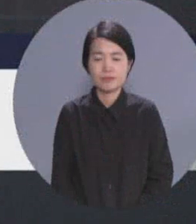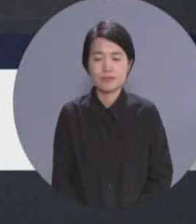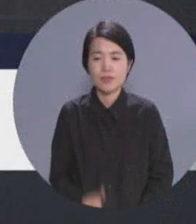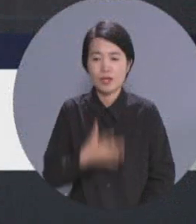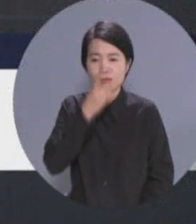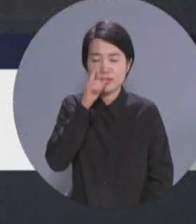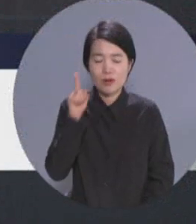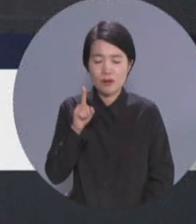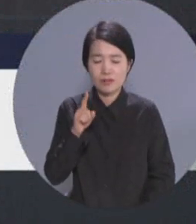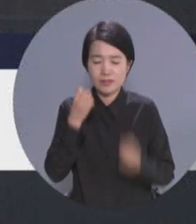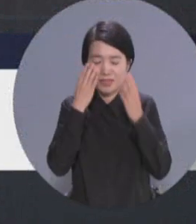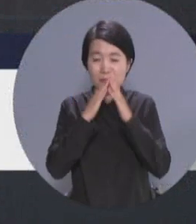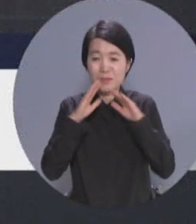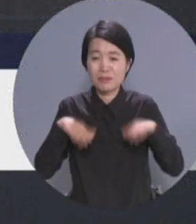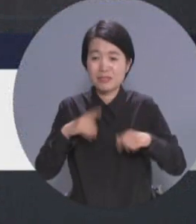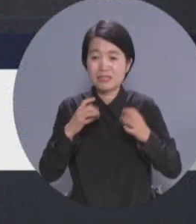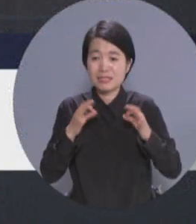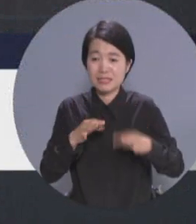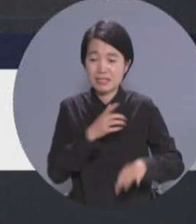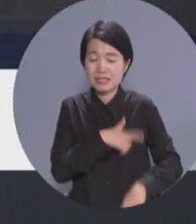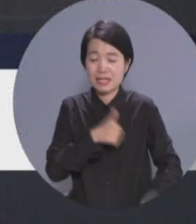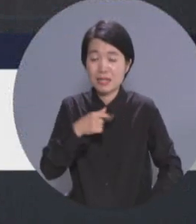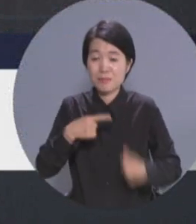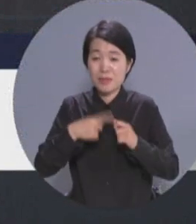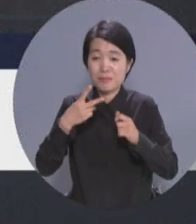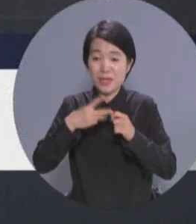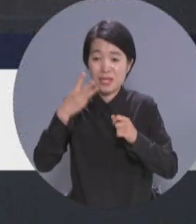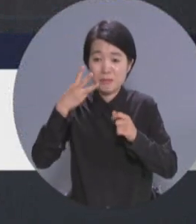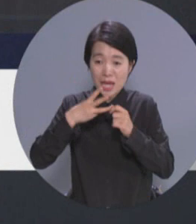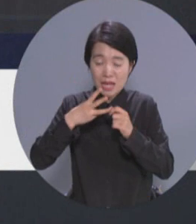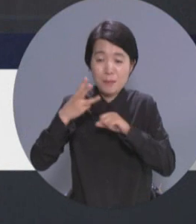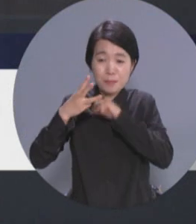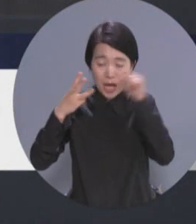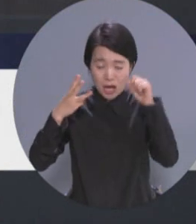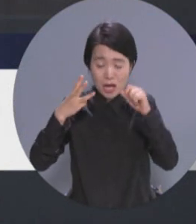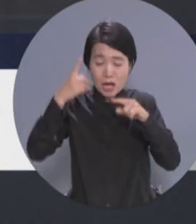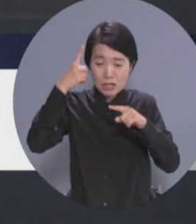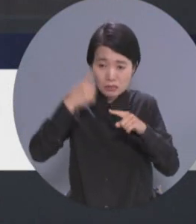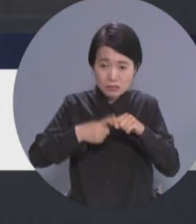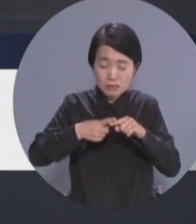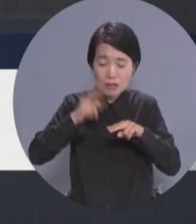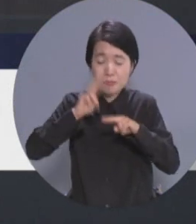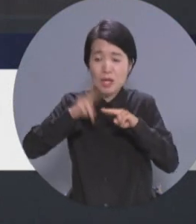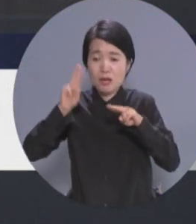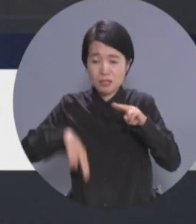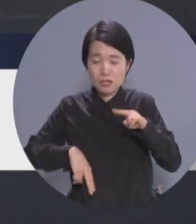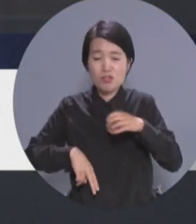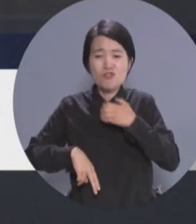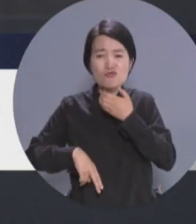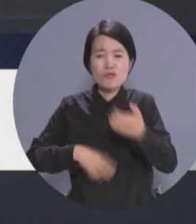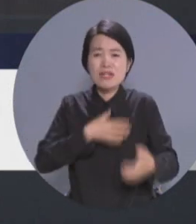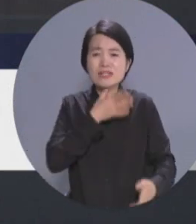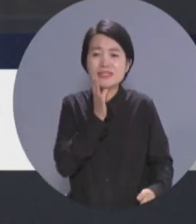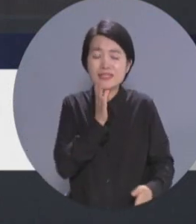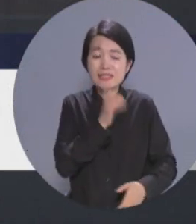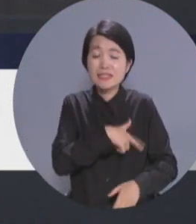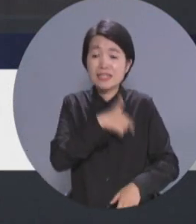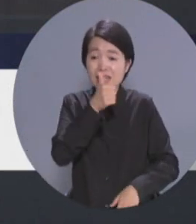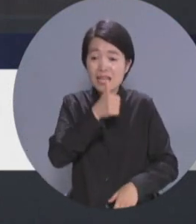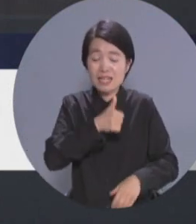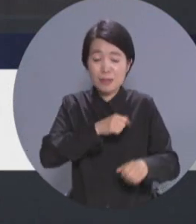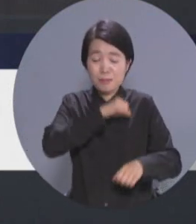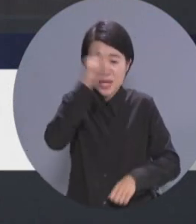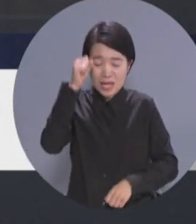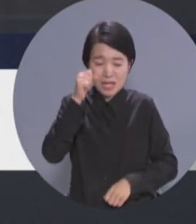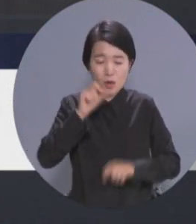순천에 한 세마 금고 이사장이 3선을 지낸 뒤 중도 사퇴하고 고령의 90대 새 이사장이 선출됐다는 소식